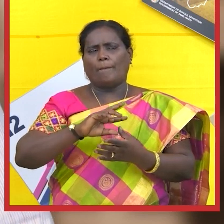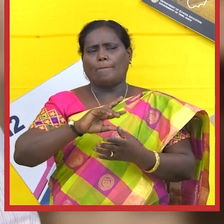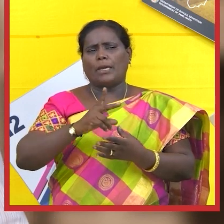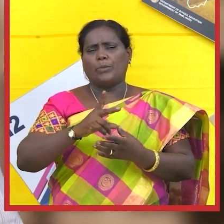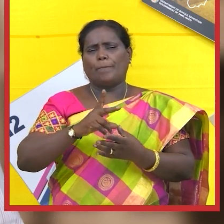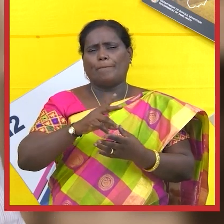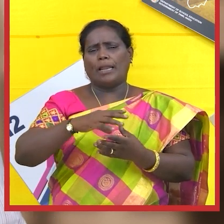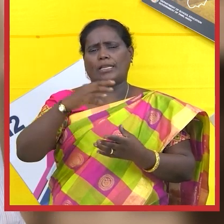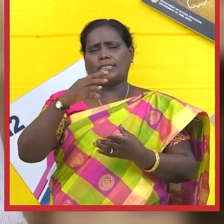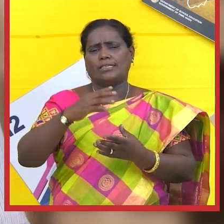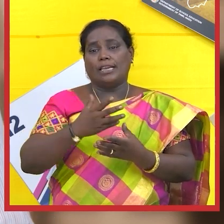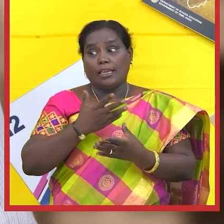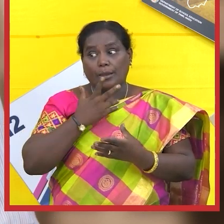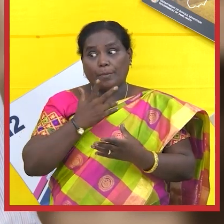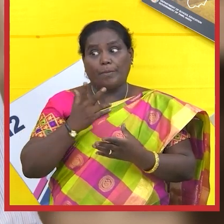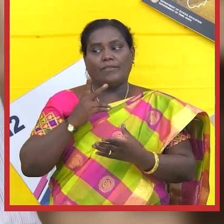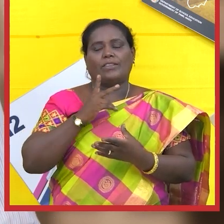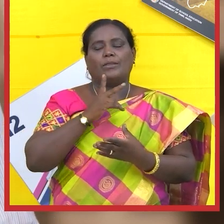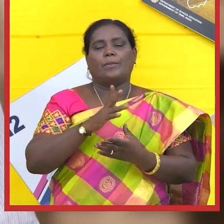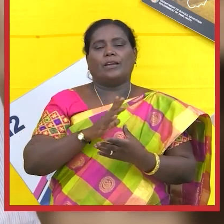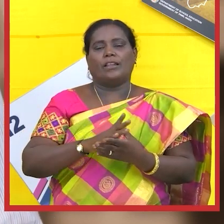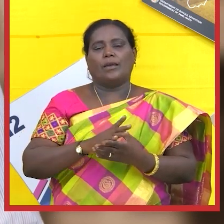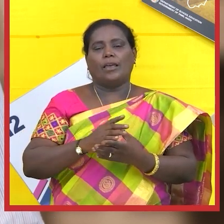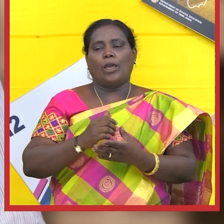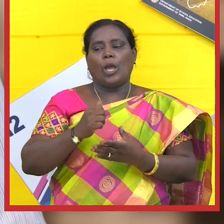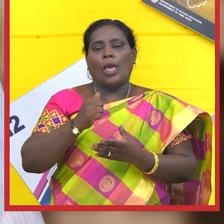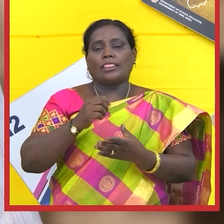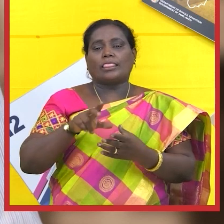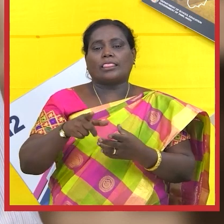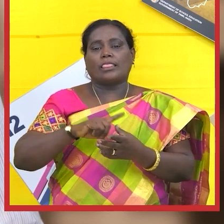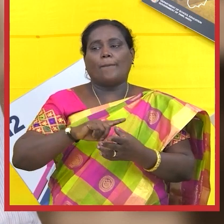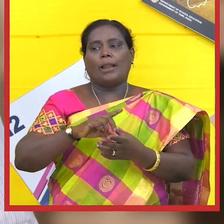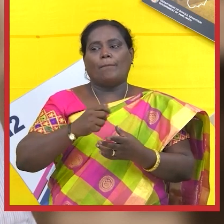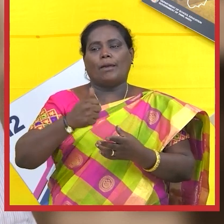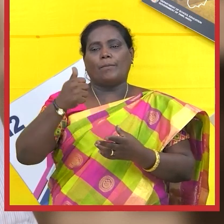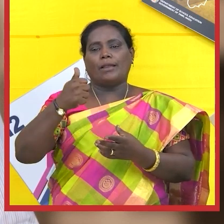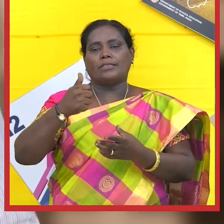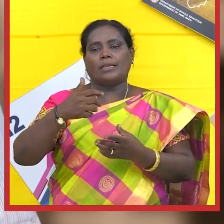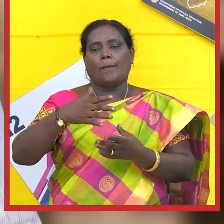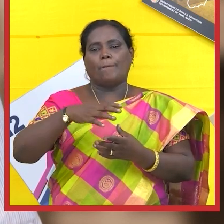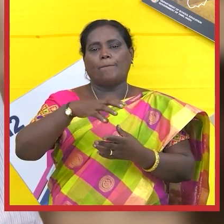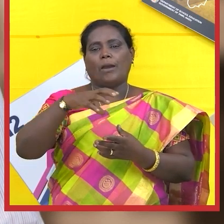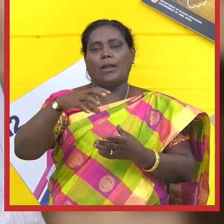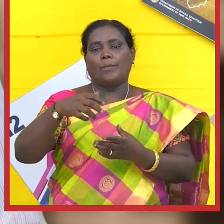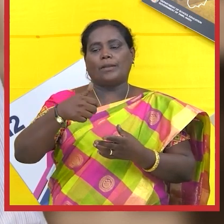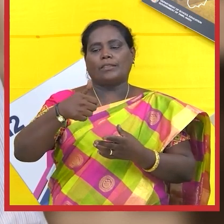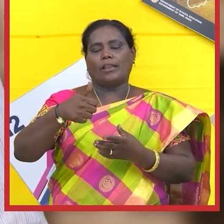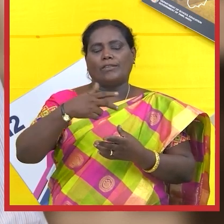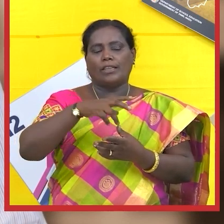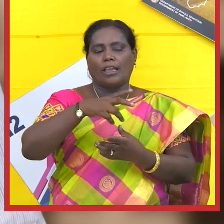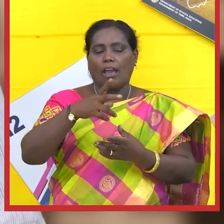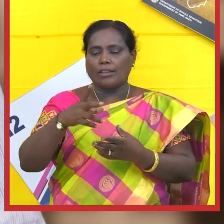புரிந்தது தமிழ் மறுமலர்ச்சிக்கு பாடுபட்ட தலைவர்களாக யார் யார் குறிப்பாக உவே